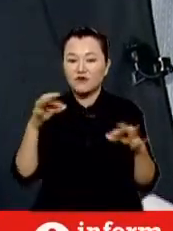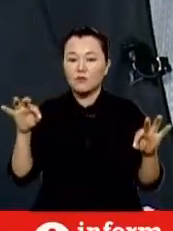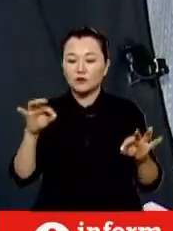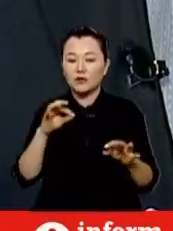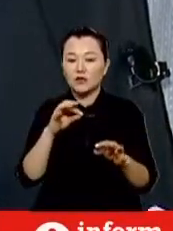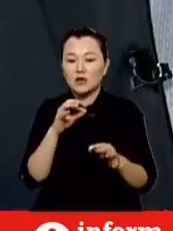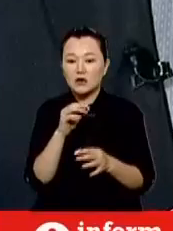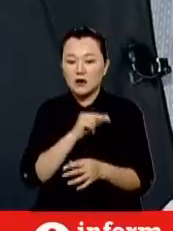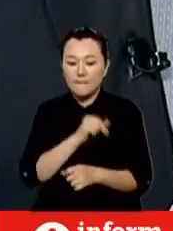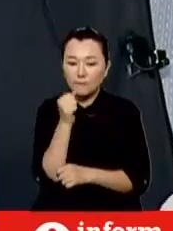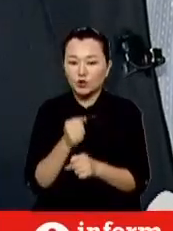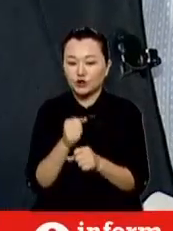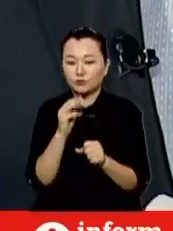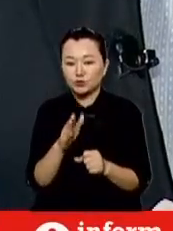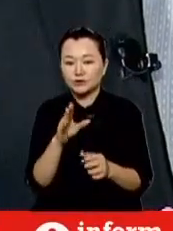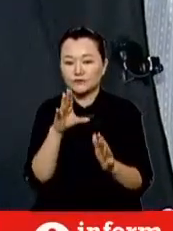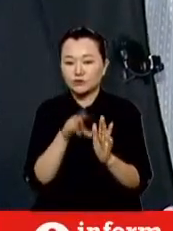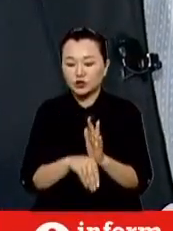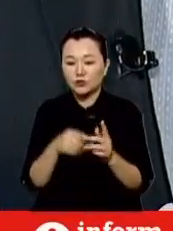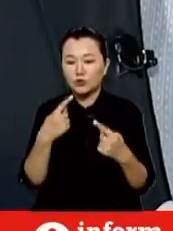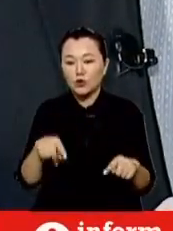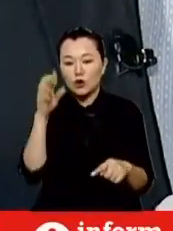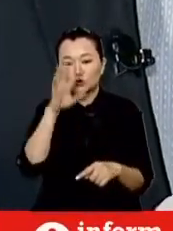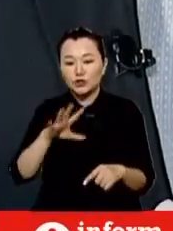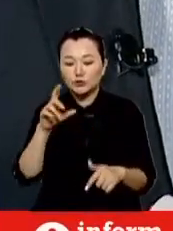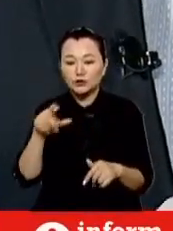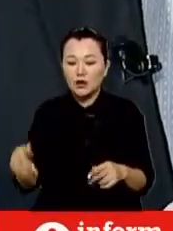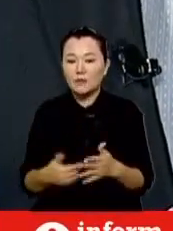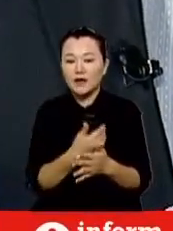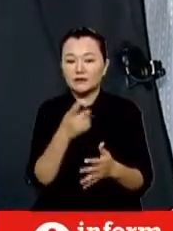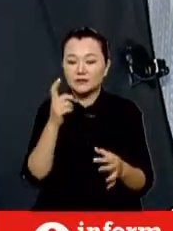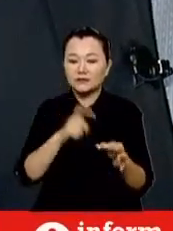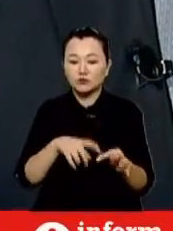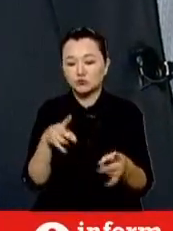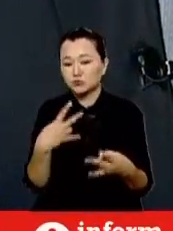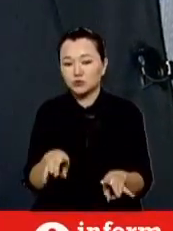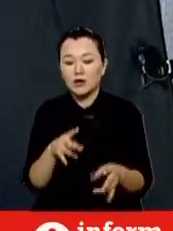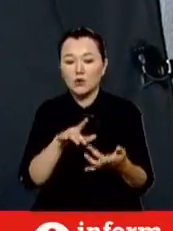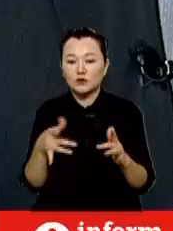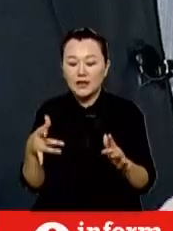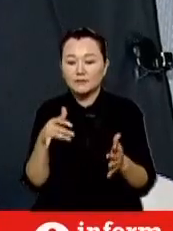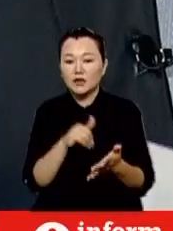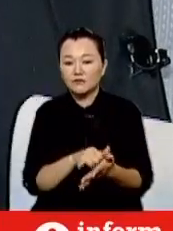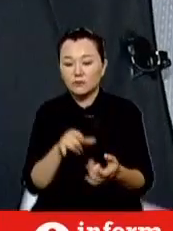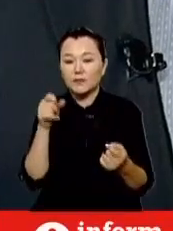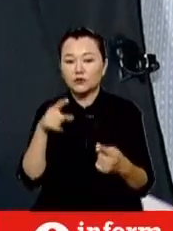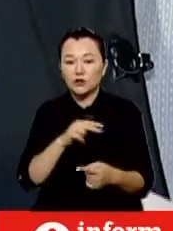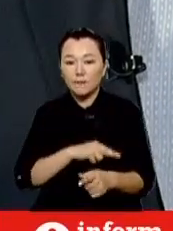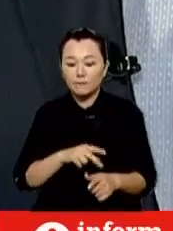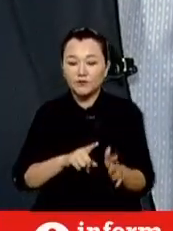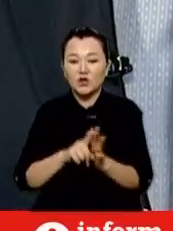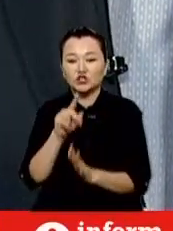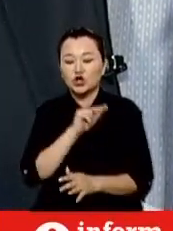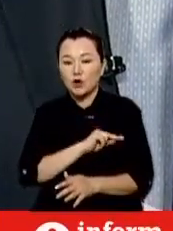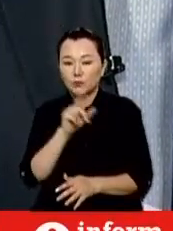қызметкер санатына енгізіледі. Демек басқа мемлекеттік органдарға қайта тіркелудің қажеті жоқ. Онлайн платформа сәйкесінше жұмысқа кіріскен